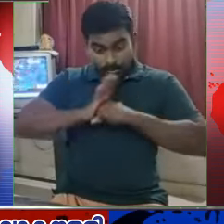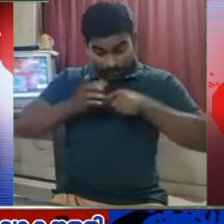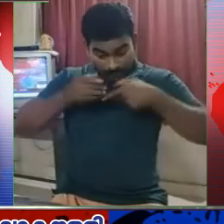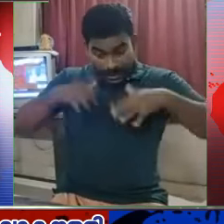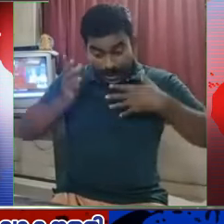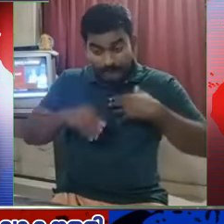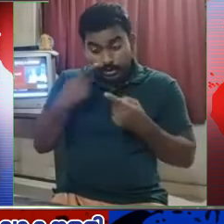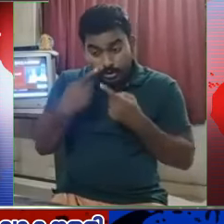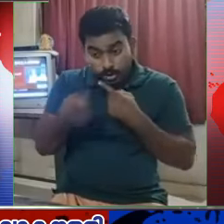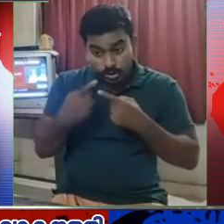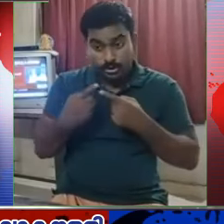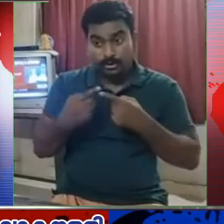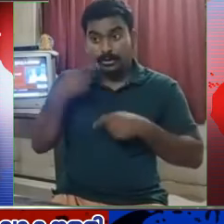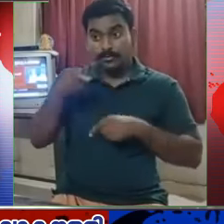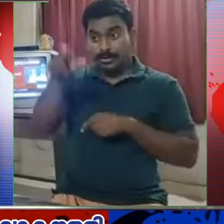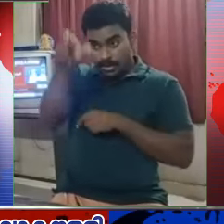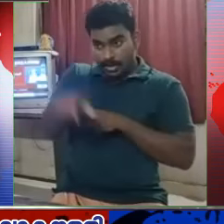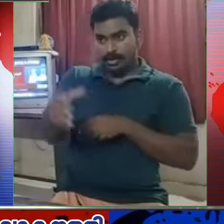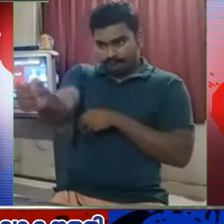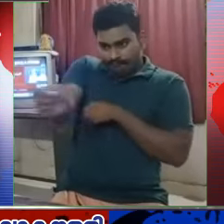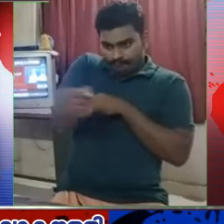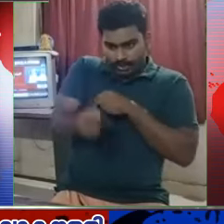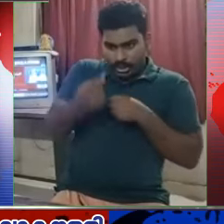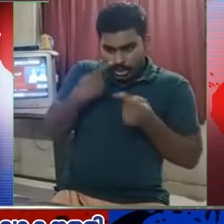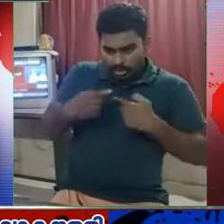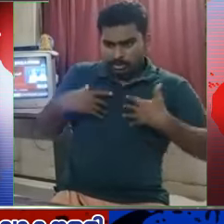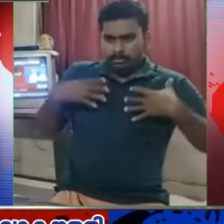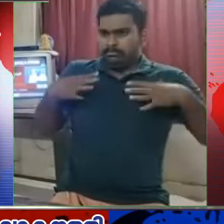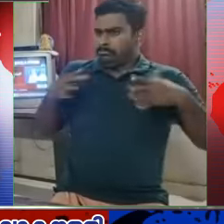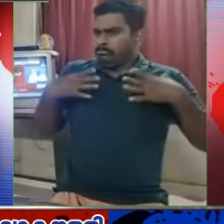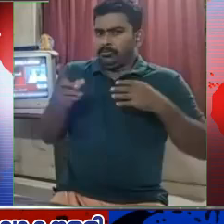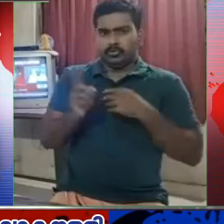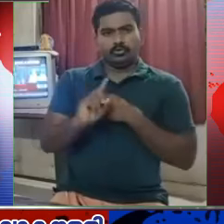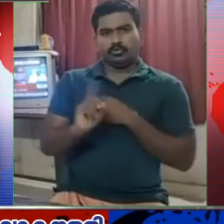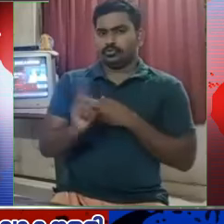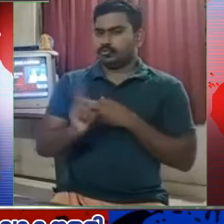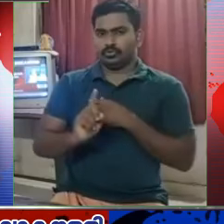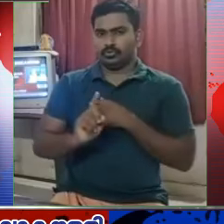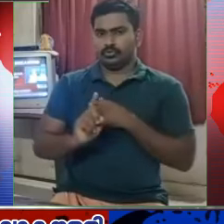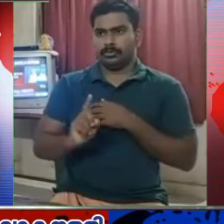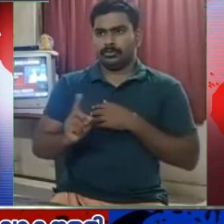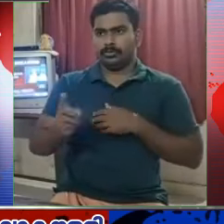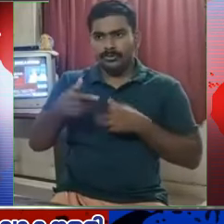അങ്ങനെ തിരിച്ചു വരുന്നവരുടെ കാര്യത്തിൽ സുരക്ഷാ പരിശോധന ആവശ്യമായി വരും.